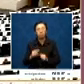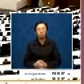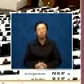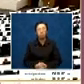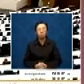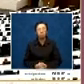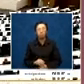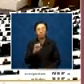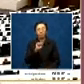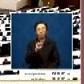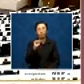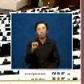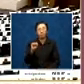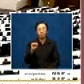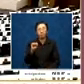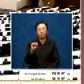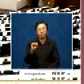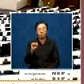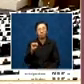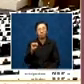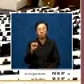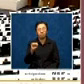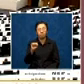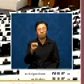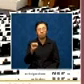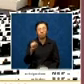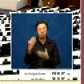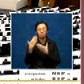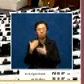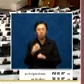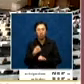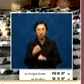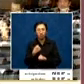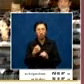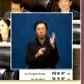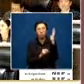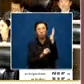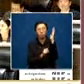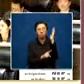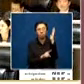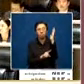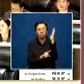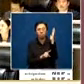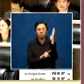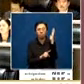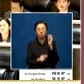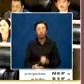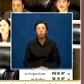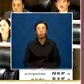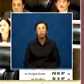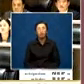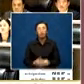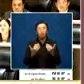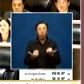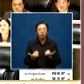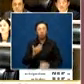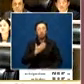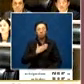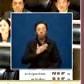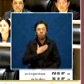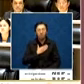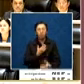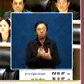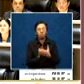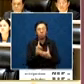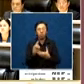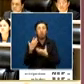าคุณไปด่าตำรวจหรือด่าอะไรเนี่ยบางทีแบบมันยังขับเคลื่อนด้วยเสียงด่าเนี่ยสวเนี่ยมันไม่สามารถขับเคลื่อนอะไรได้เลย